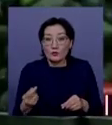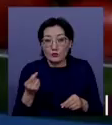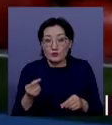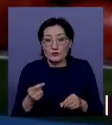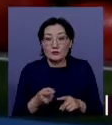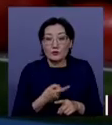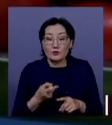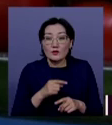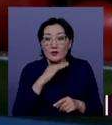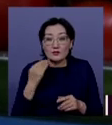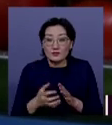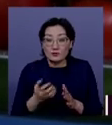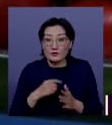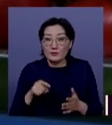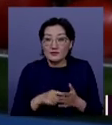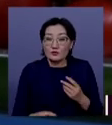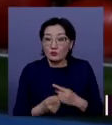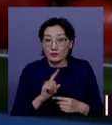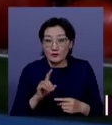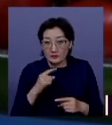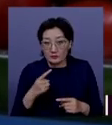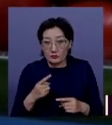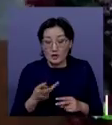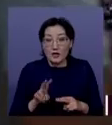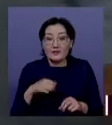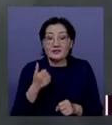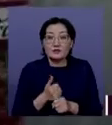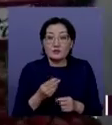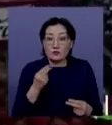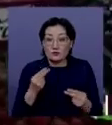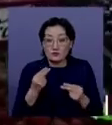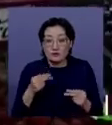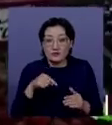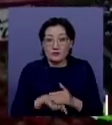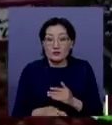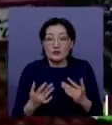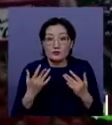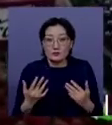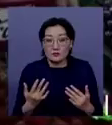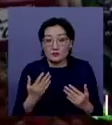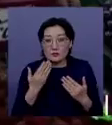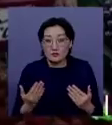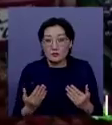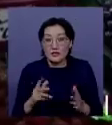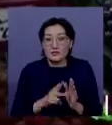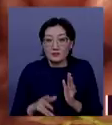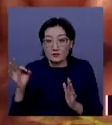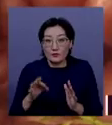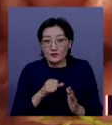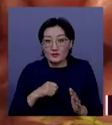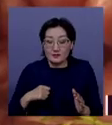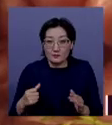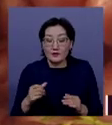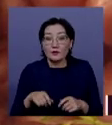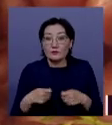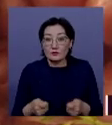картоп, ет жетіспеушілігі мәселесі туындамайтынын айтты. Өйткені негізгі азық-түлікке ішкі сұраныстың 80% өзіміз жауып